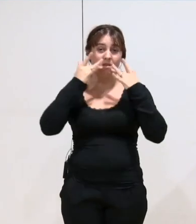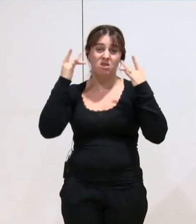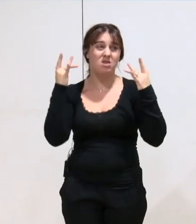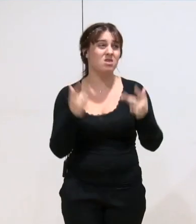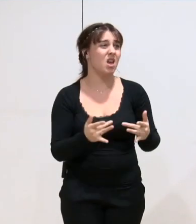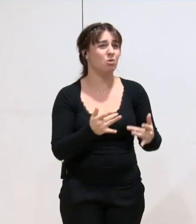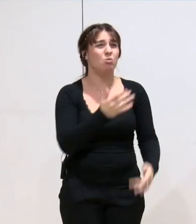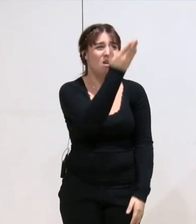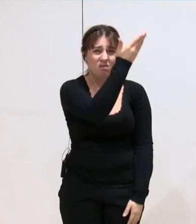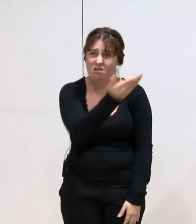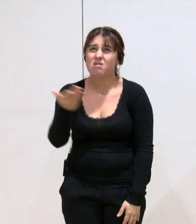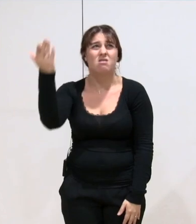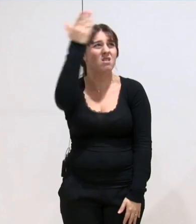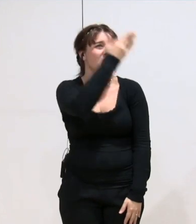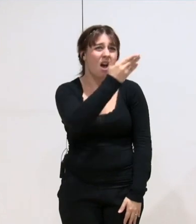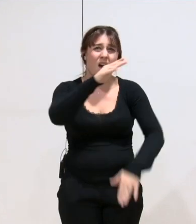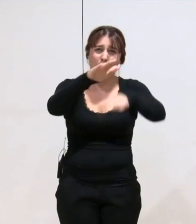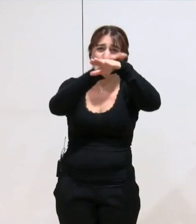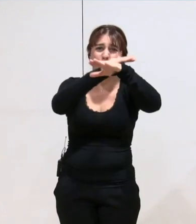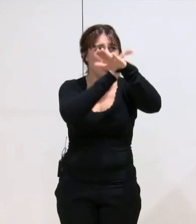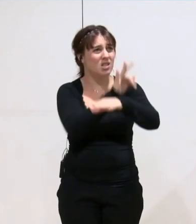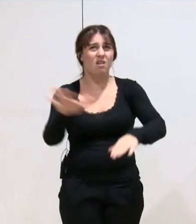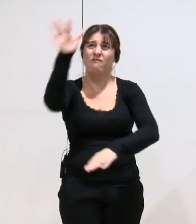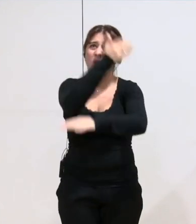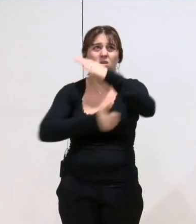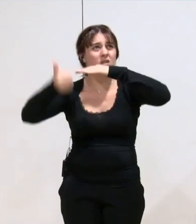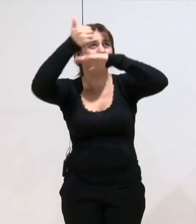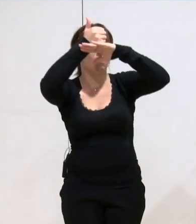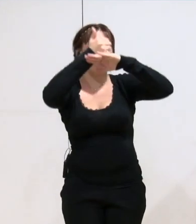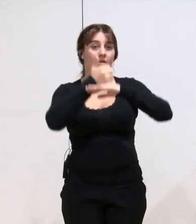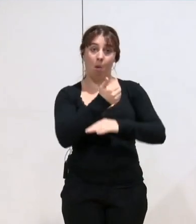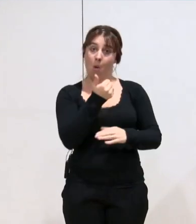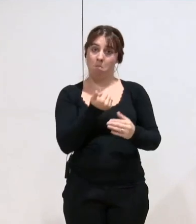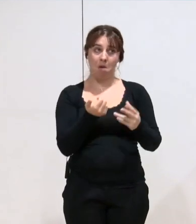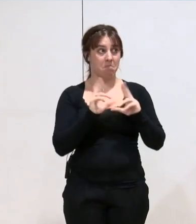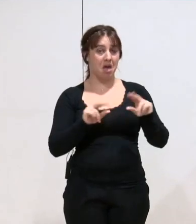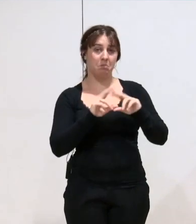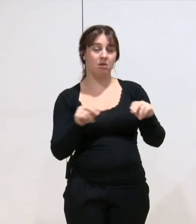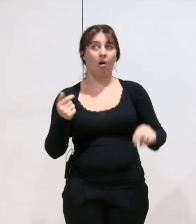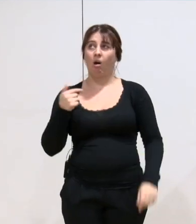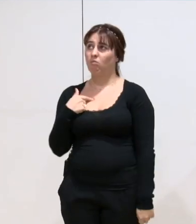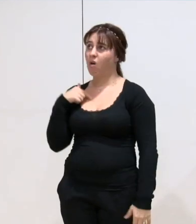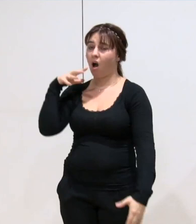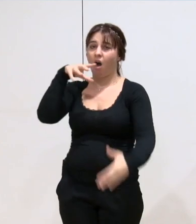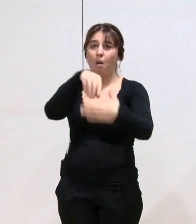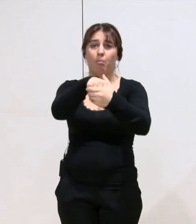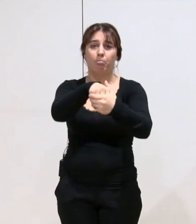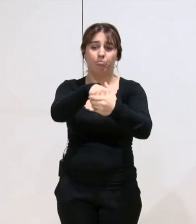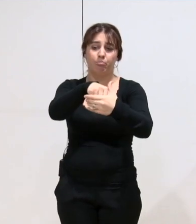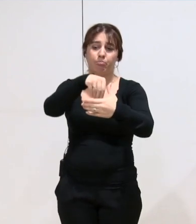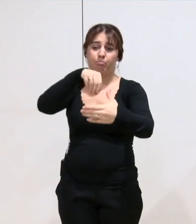puissant à l'égard des élites politiques. Ils décrivent eux-mêmes leur départicipation comme